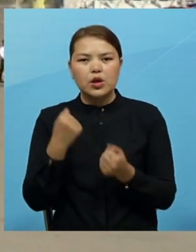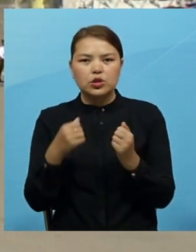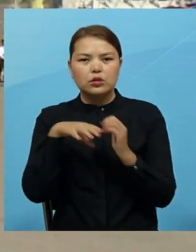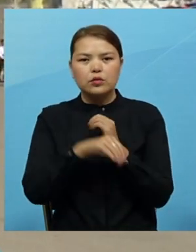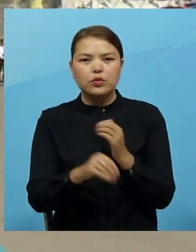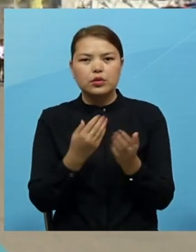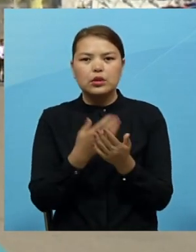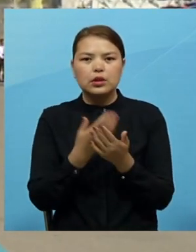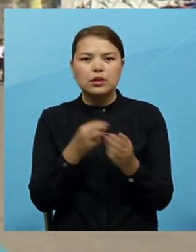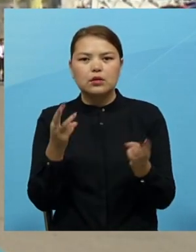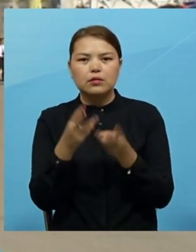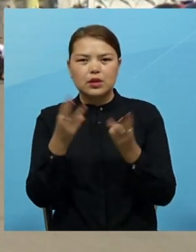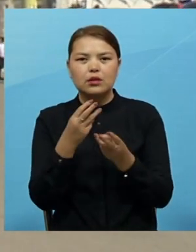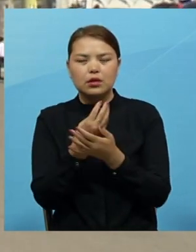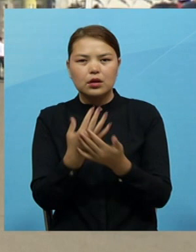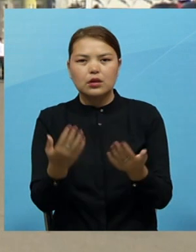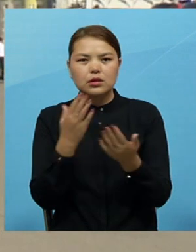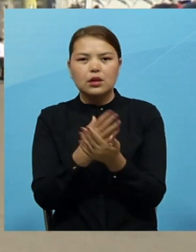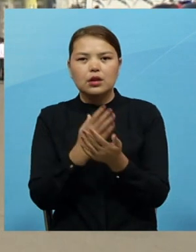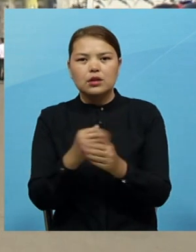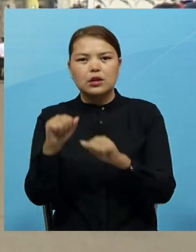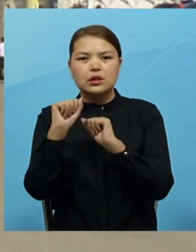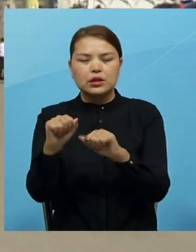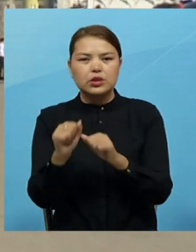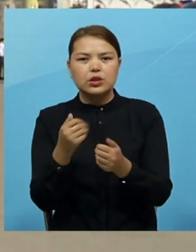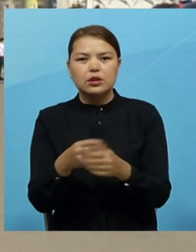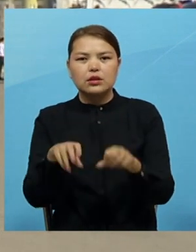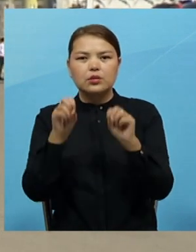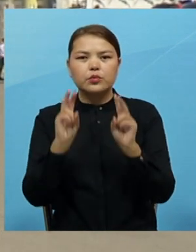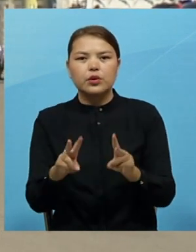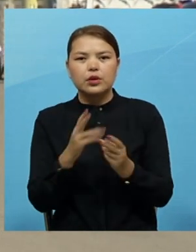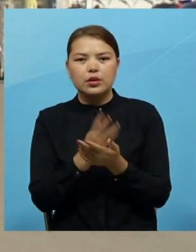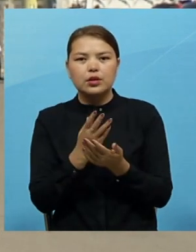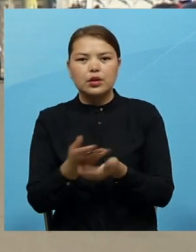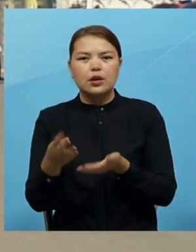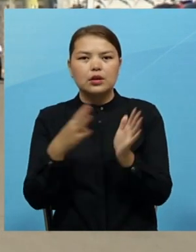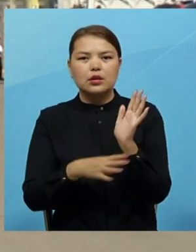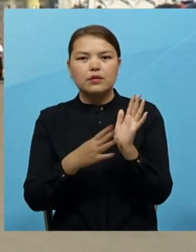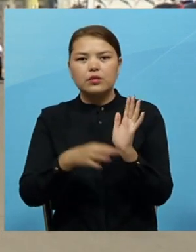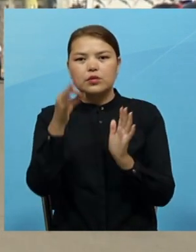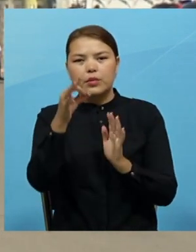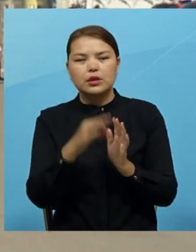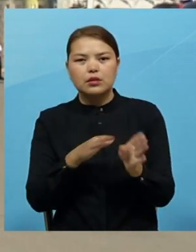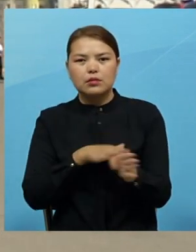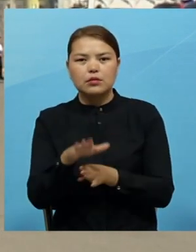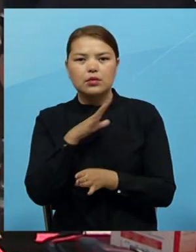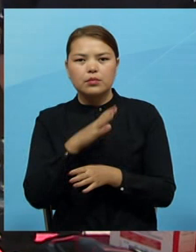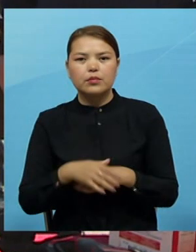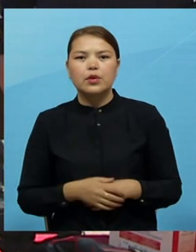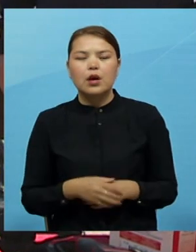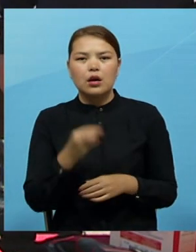арасында осы төтенше жағдай департаментінің арнайы техникамен қамтамасыз етілу 90%-ға